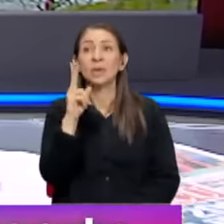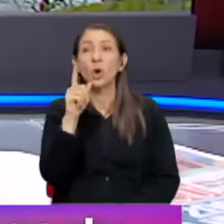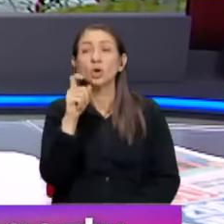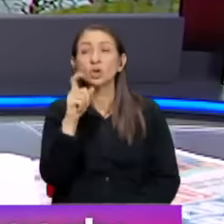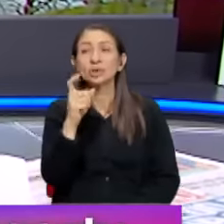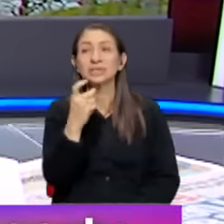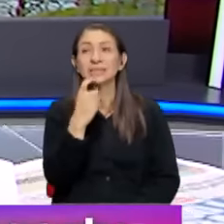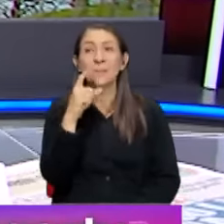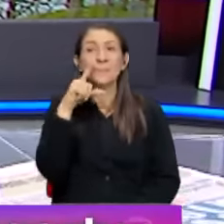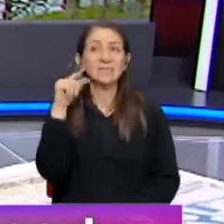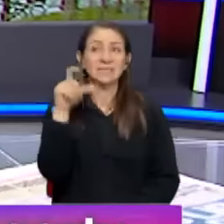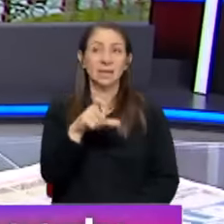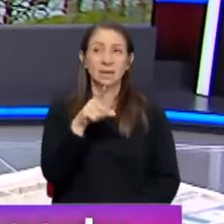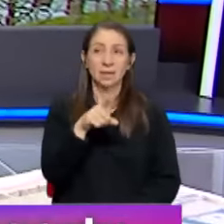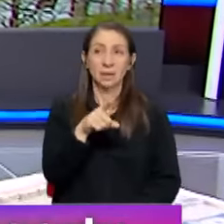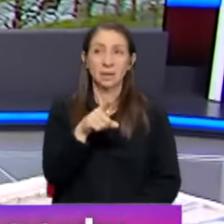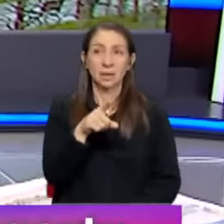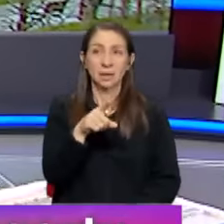2019 yılının Mayıs ayı.